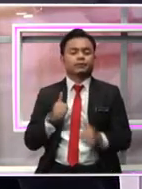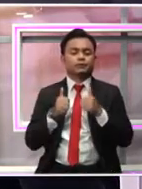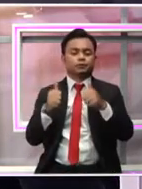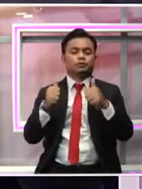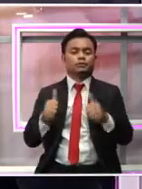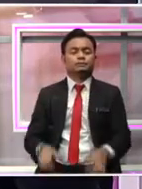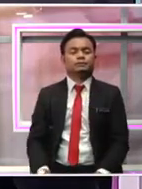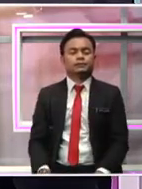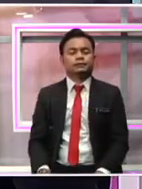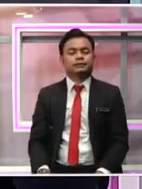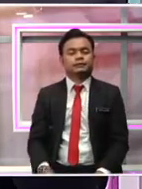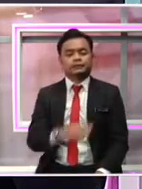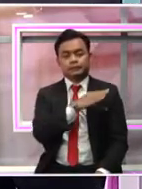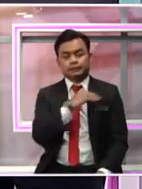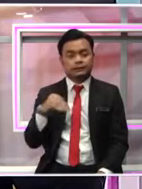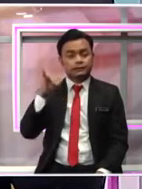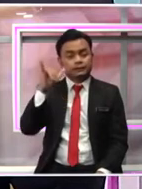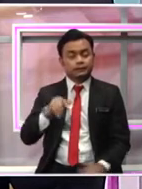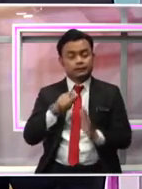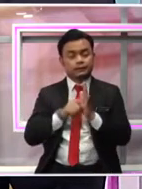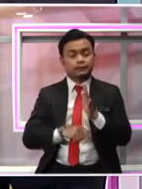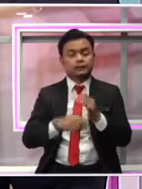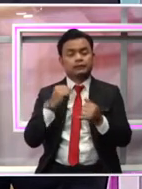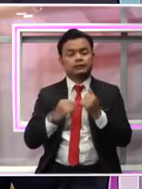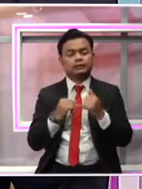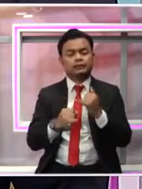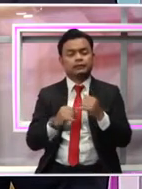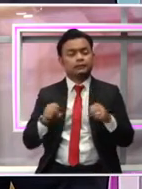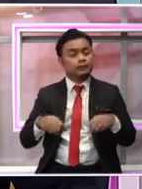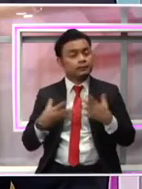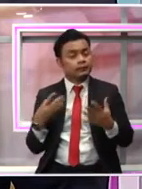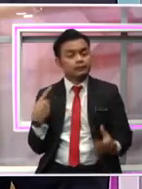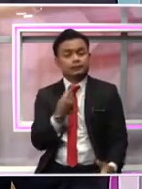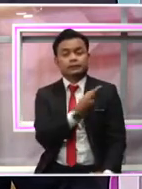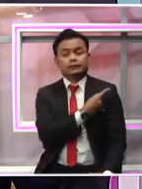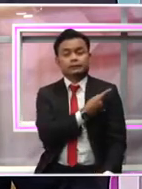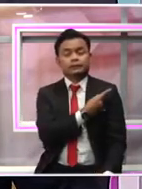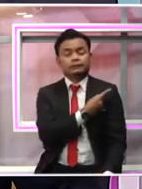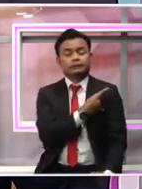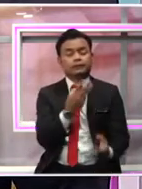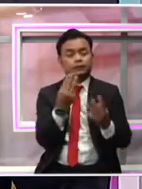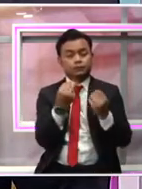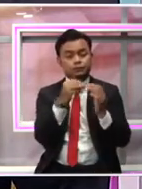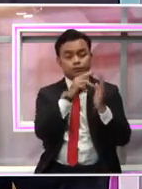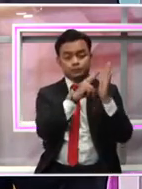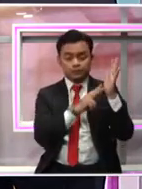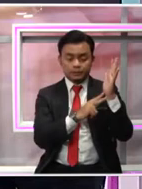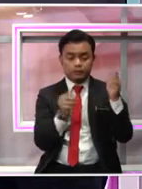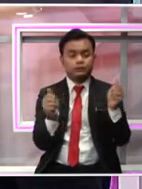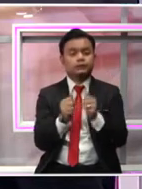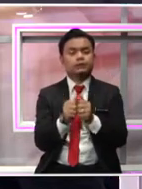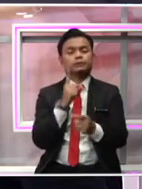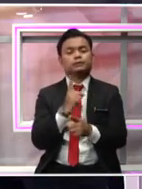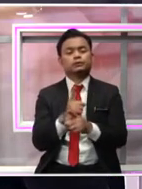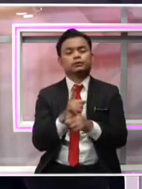Ajax yang terakhir ayat jemaco manage tidak membaca dan kebetulan bagaimana kita coba C dengan intonasi yang betul